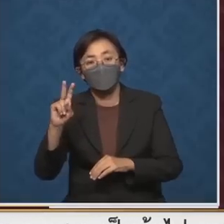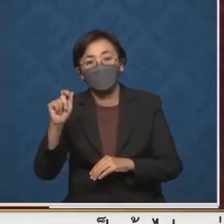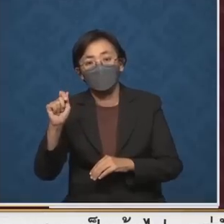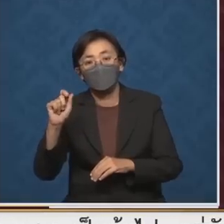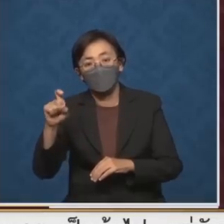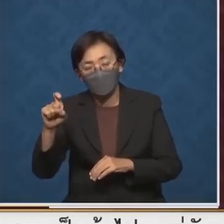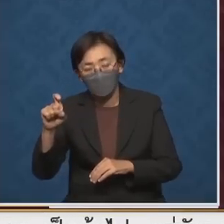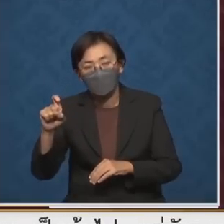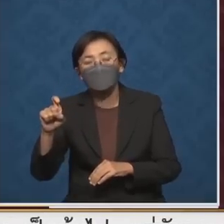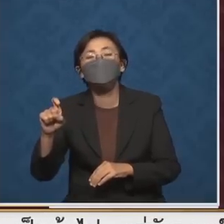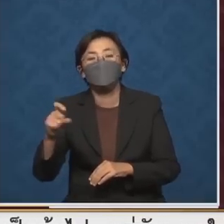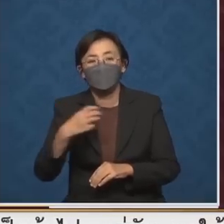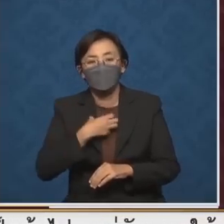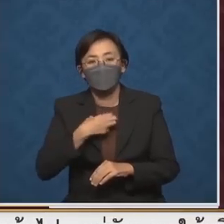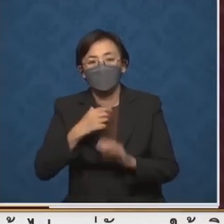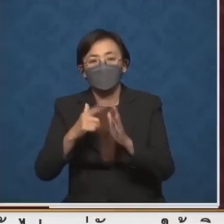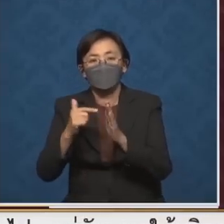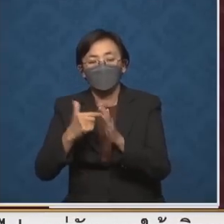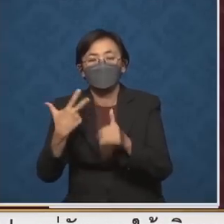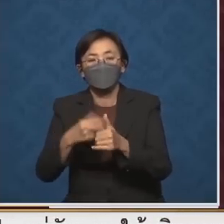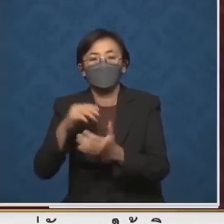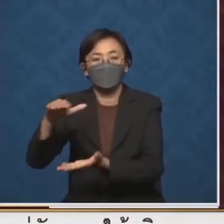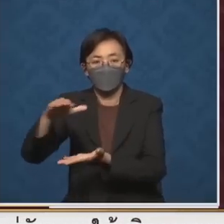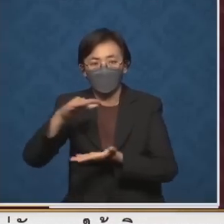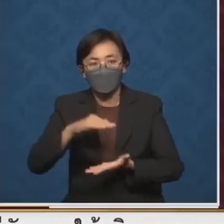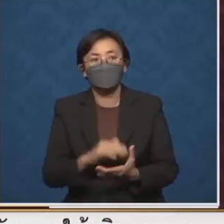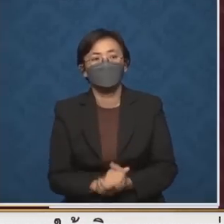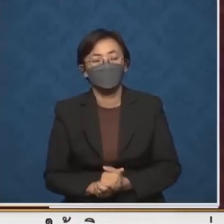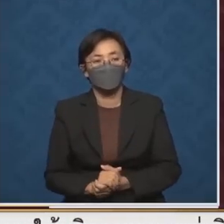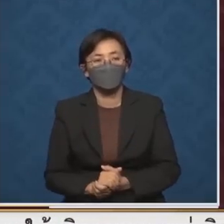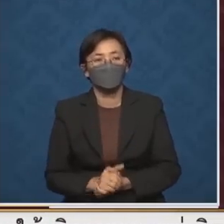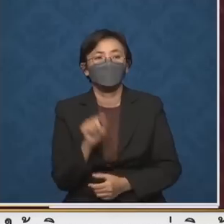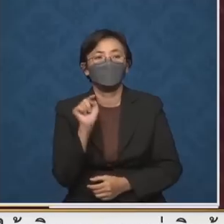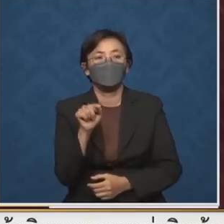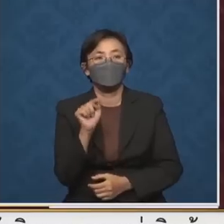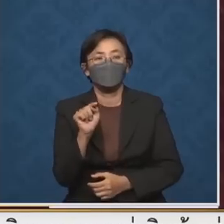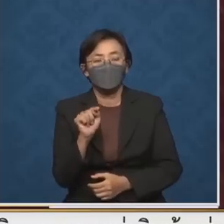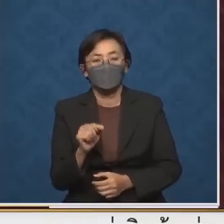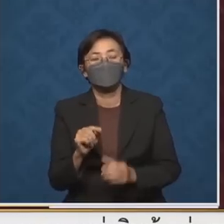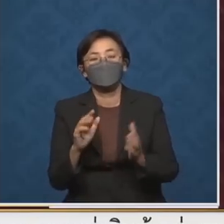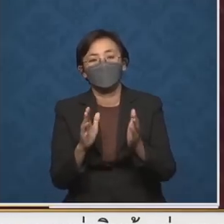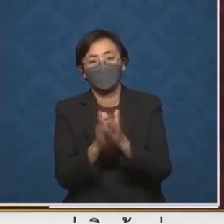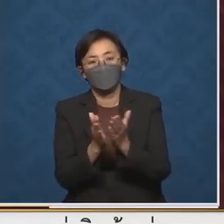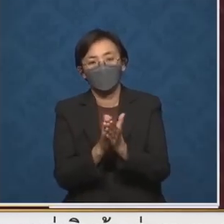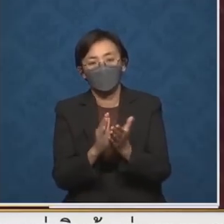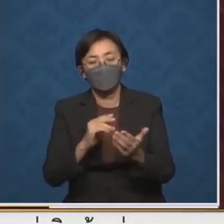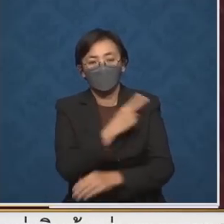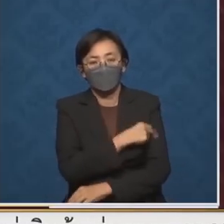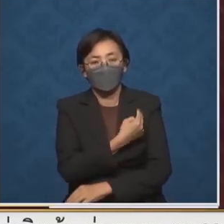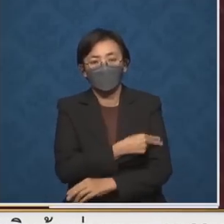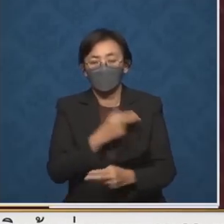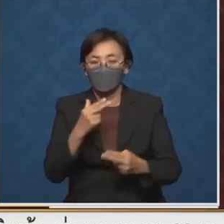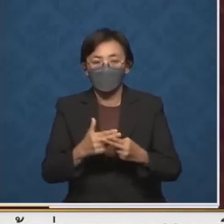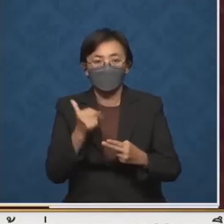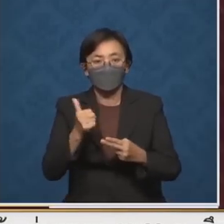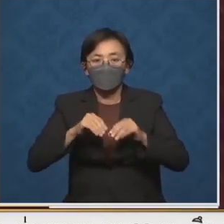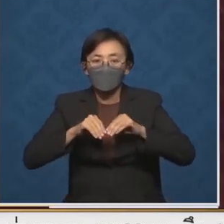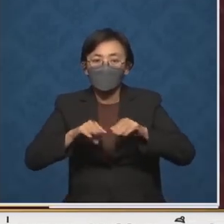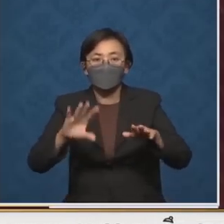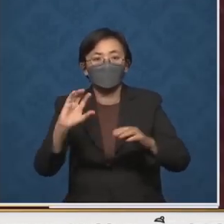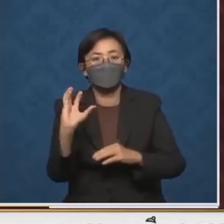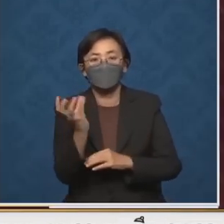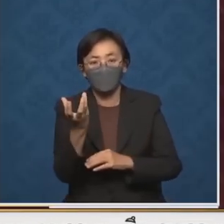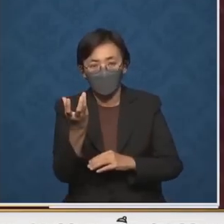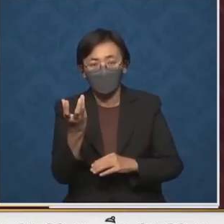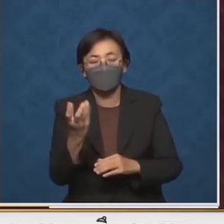ดูแผนต่อไปครับ ตรงนี้นะฮะ เป็นวาศาลหงการแทย์ฯะ ที่มีชื่อเสียงก้องโลกเหมอนกันครั